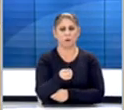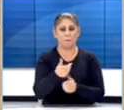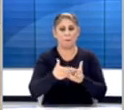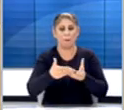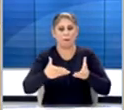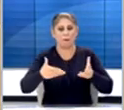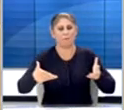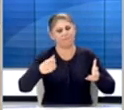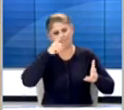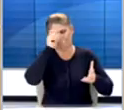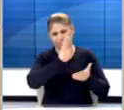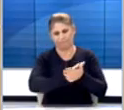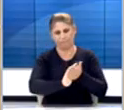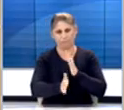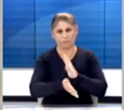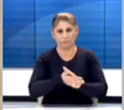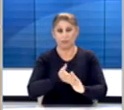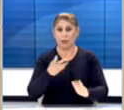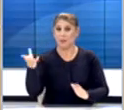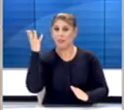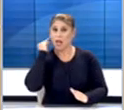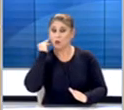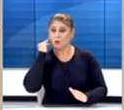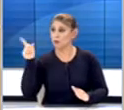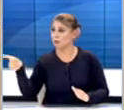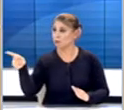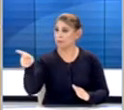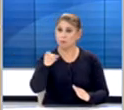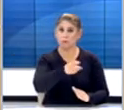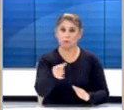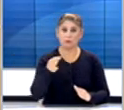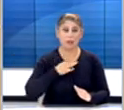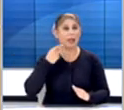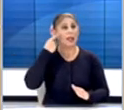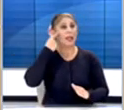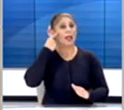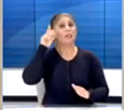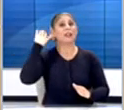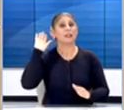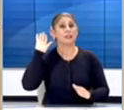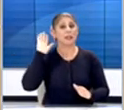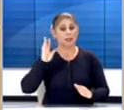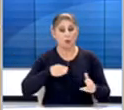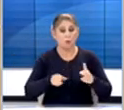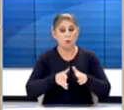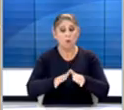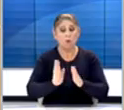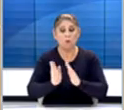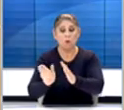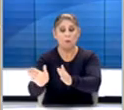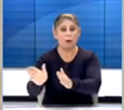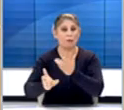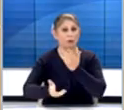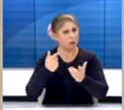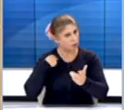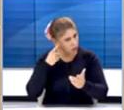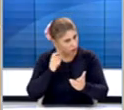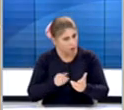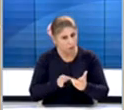μεγαλώνουν. Επειδή άκουσα από διάφορους να λένε, μα δεν ξέρατε την πορεία της φωτιάς. Βεβαίως και την ξέραμε την πορεία της φωτιάς. Βεβαίως και την